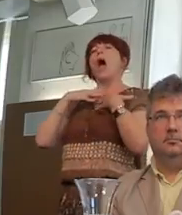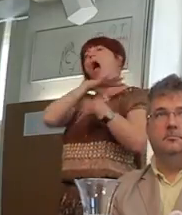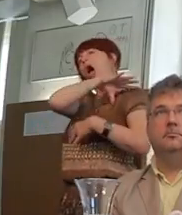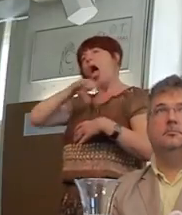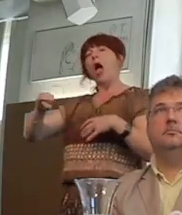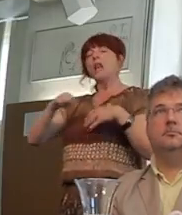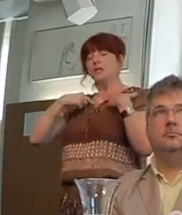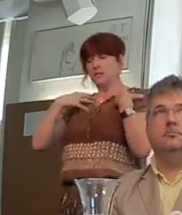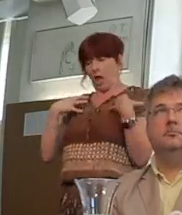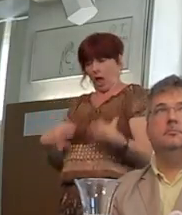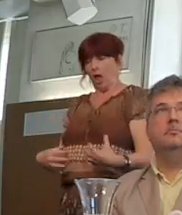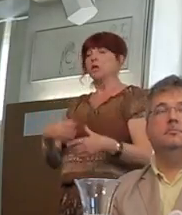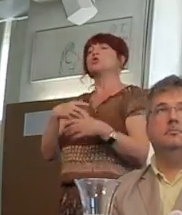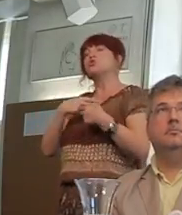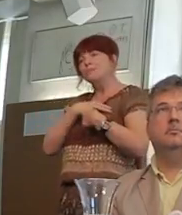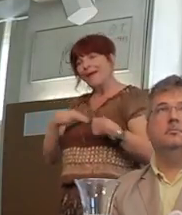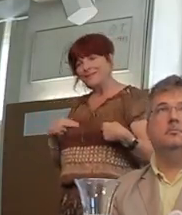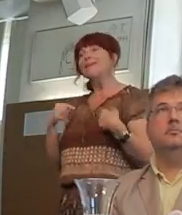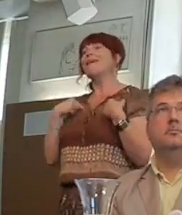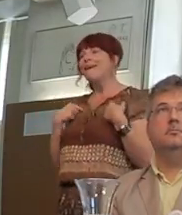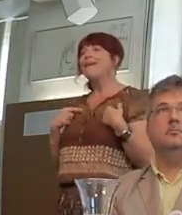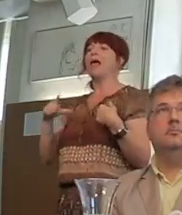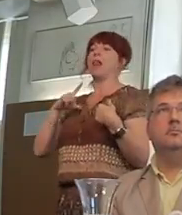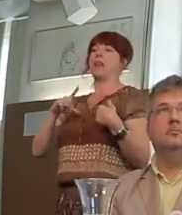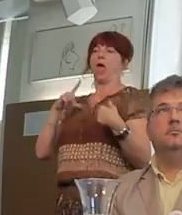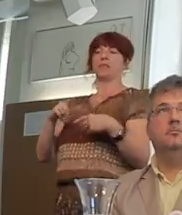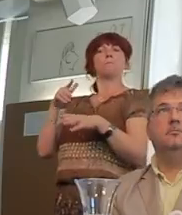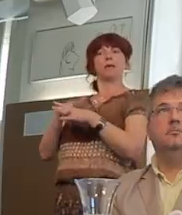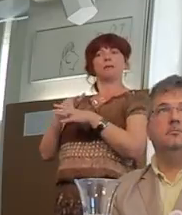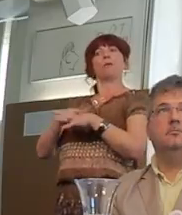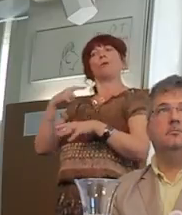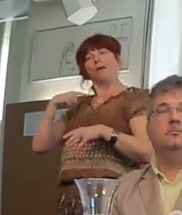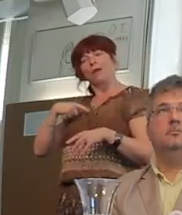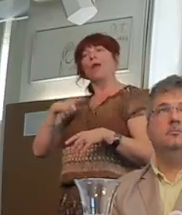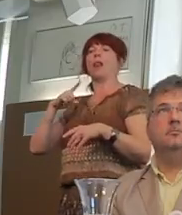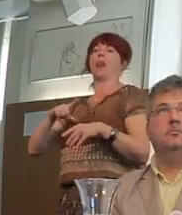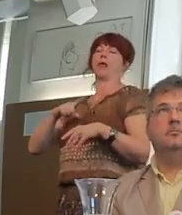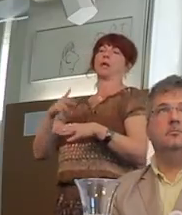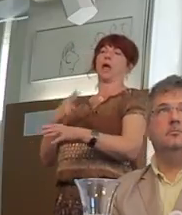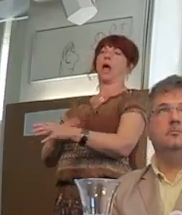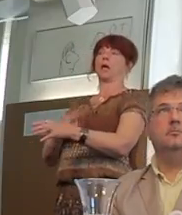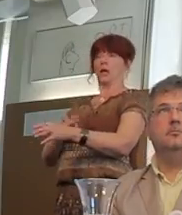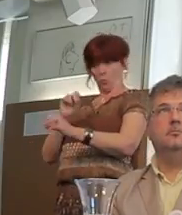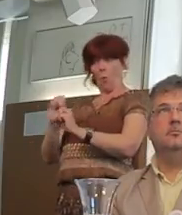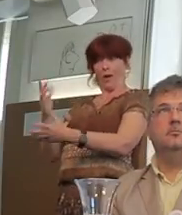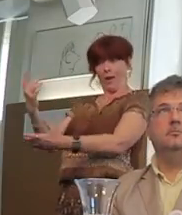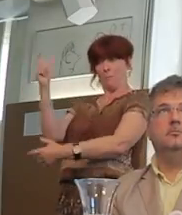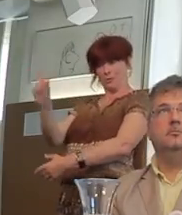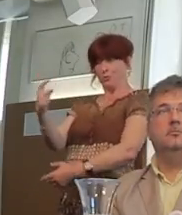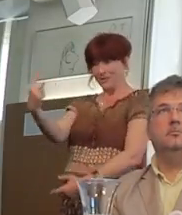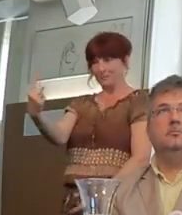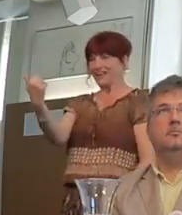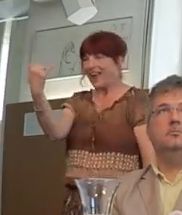leide unter meiner Erkrankung, / Behinderung. Ja. Das ist vollkommen okay. Aber es generell allen zu unterstellen, nein, so wie